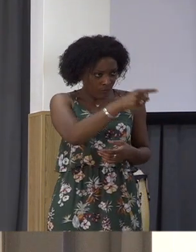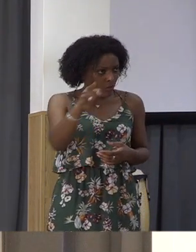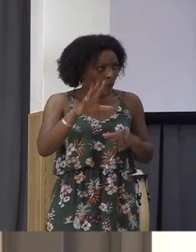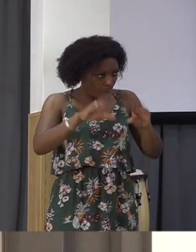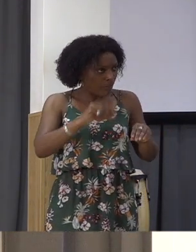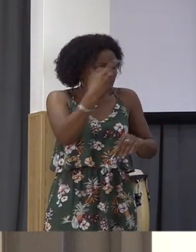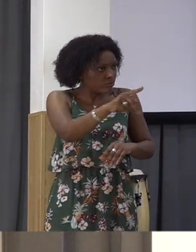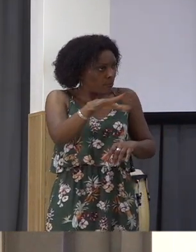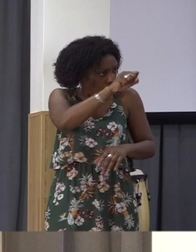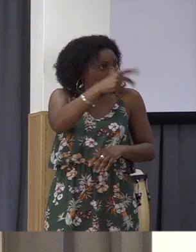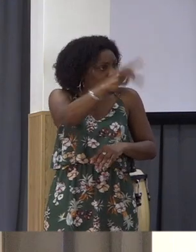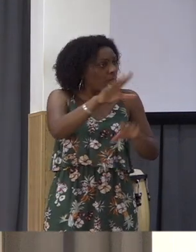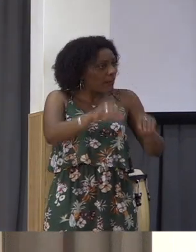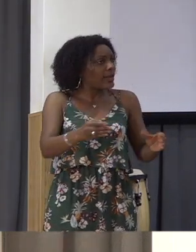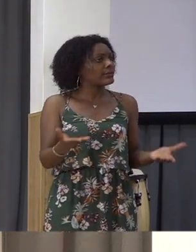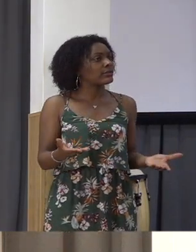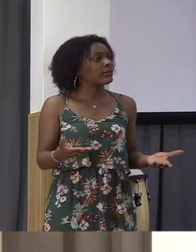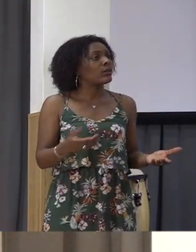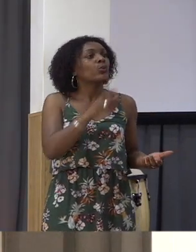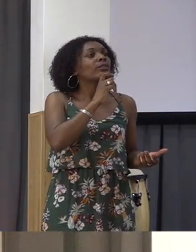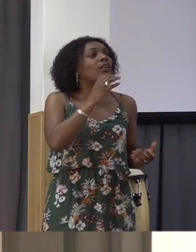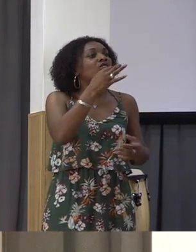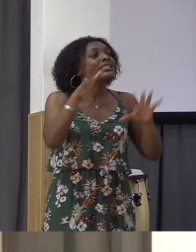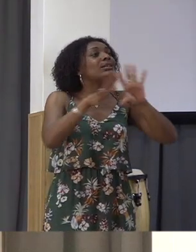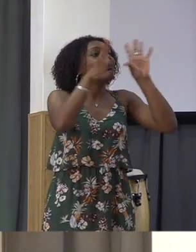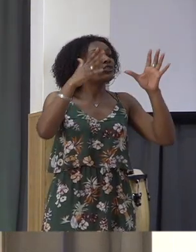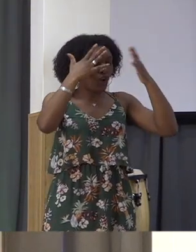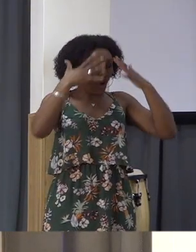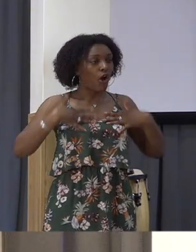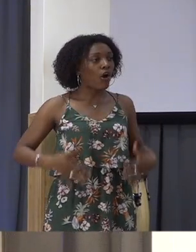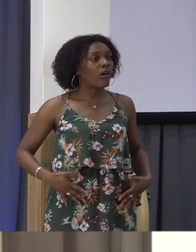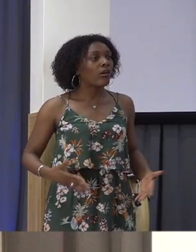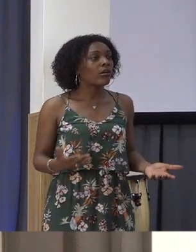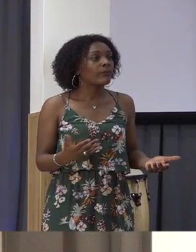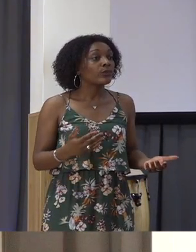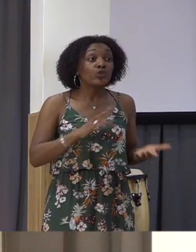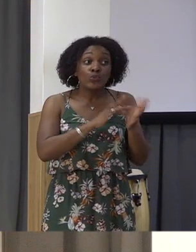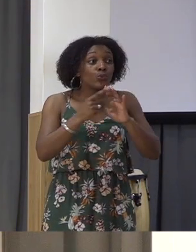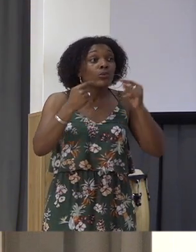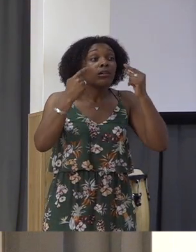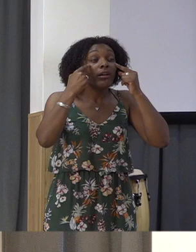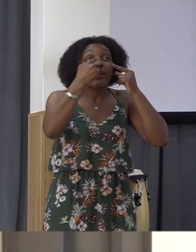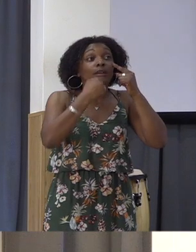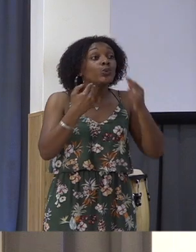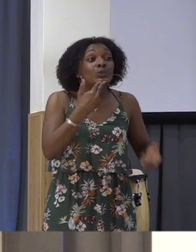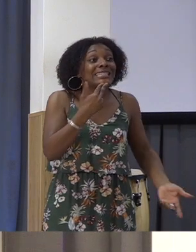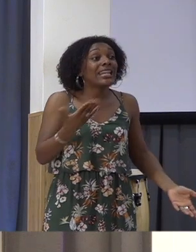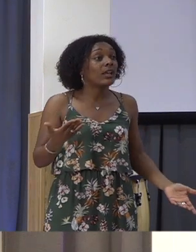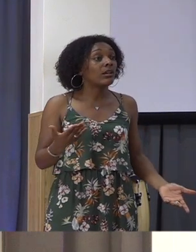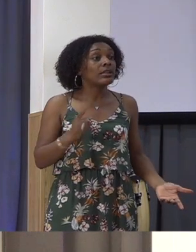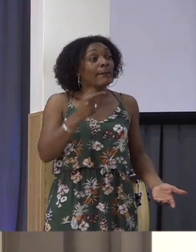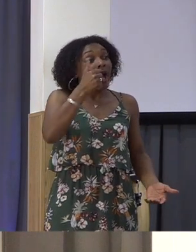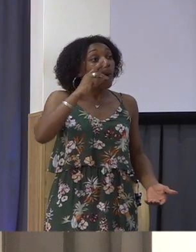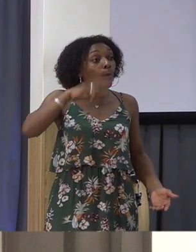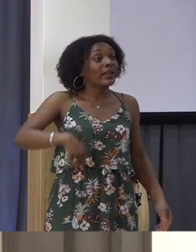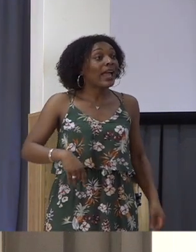Si je reprends l'image du corps, il n'y a pas de membre superflu dans le corps. Chaque membre dans